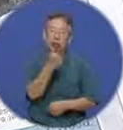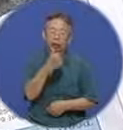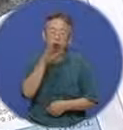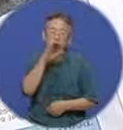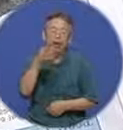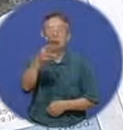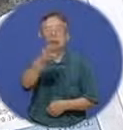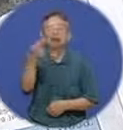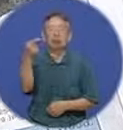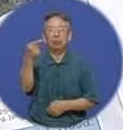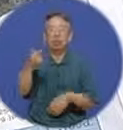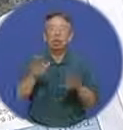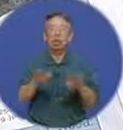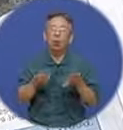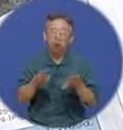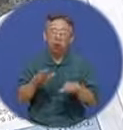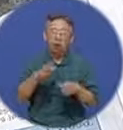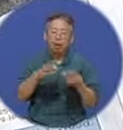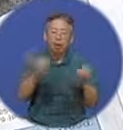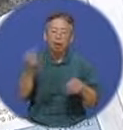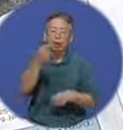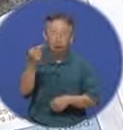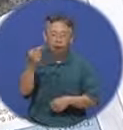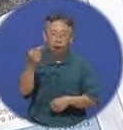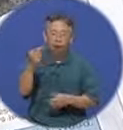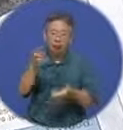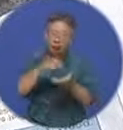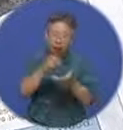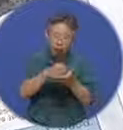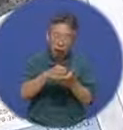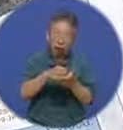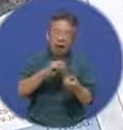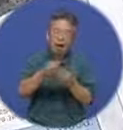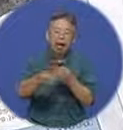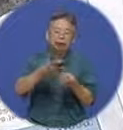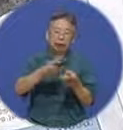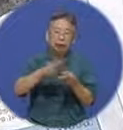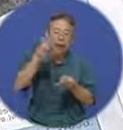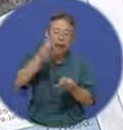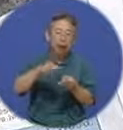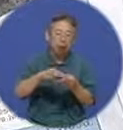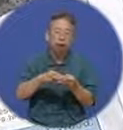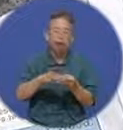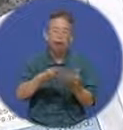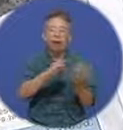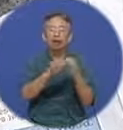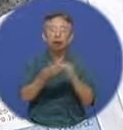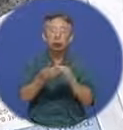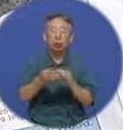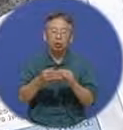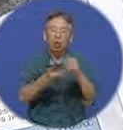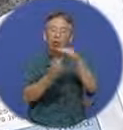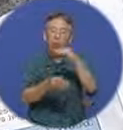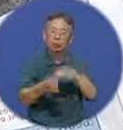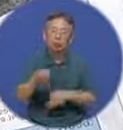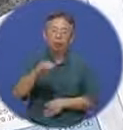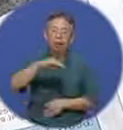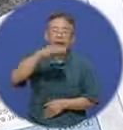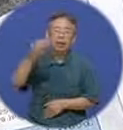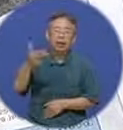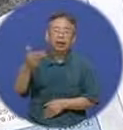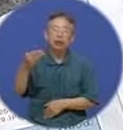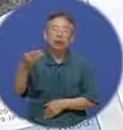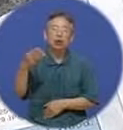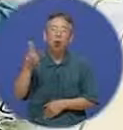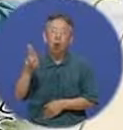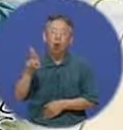番。今回は日本一の収穫量を誇る有田川町のぶどう山椒を紹介しています。その他県